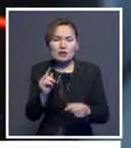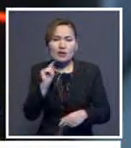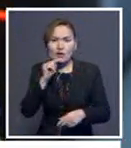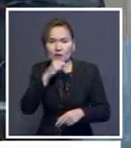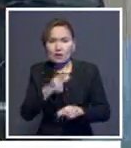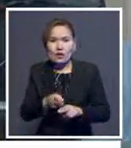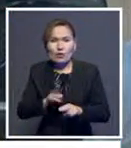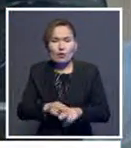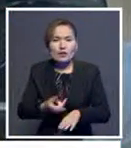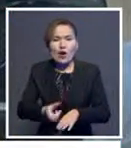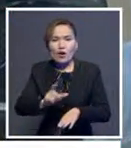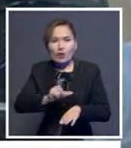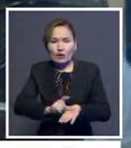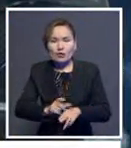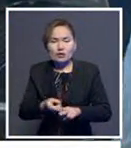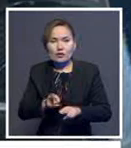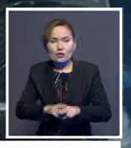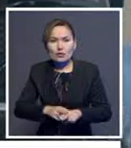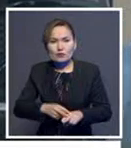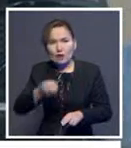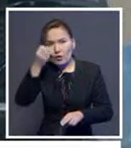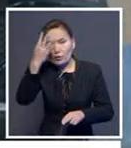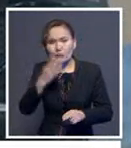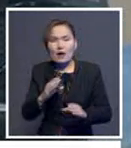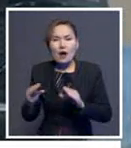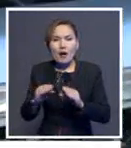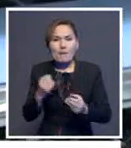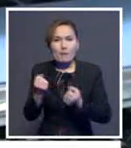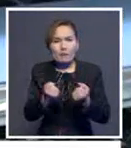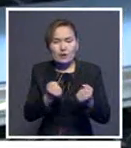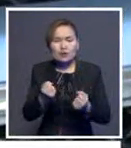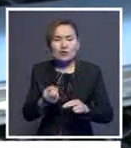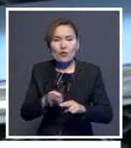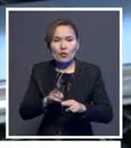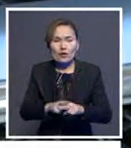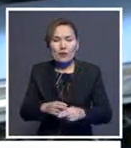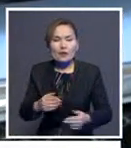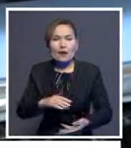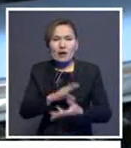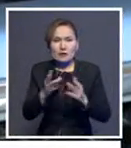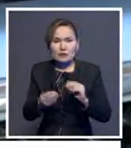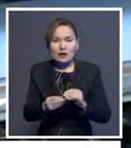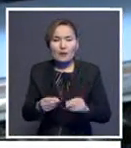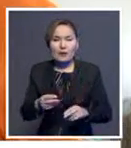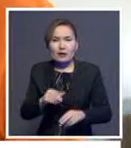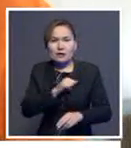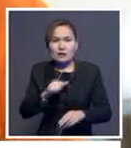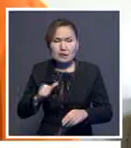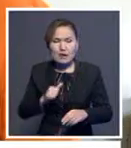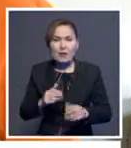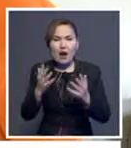жатқанда жаяу жүргіншіні алыстан сезеді, тоқтайды. Оған қоса көлікті тұраққа қою үшін жүргізушінің рөлде отыруы